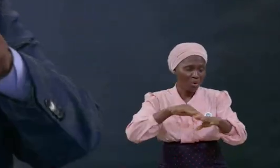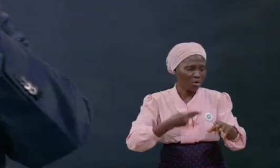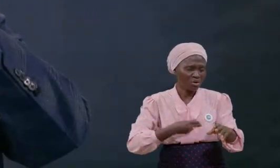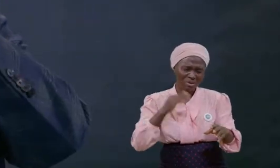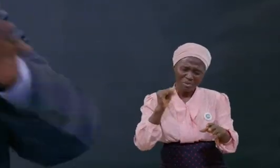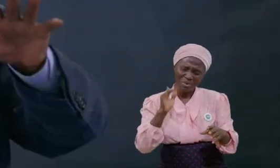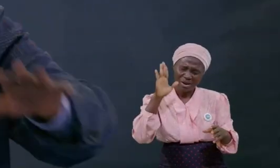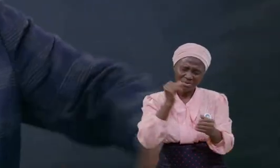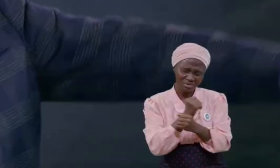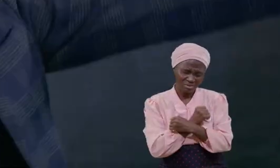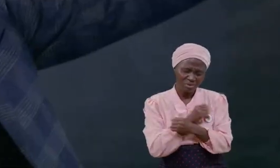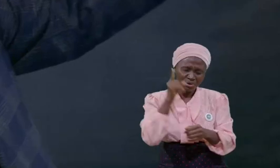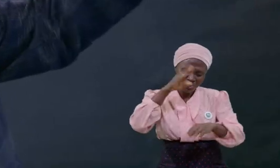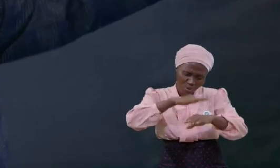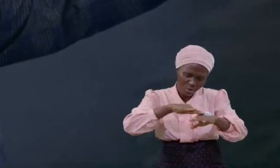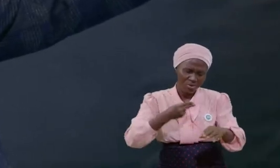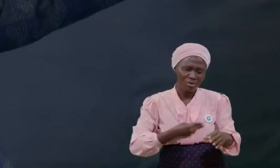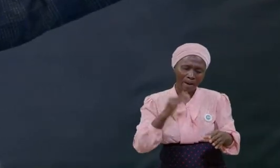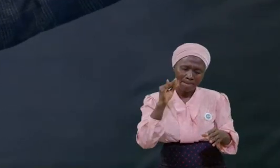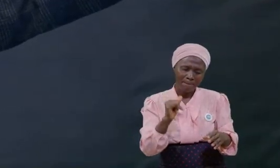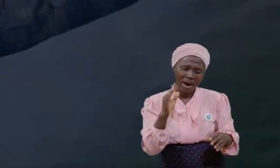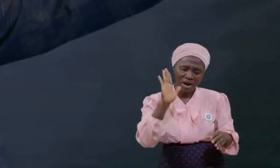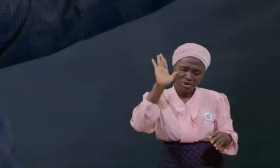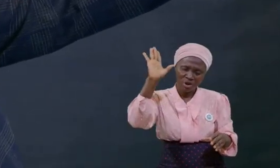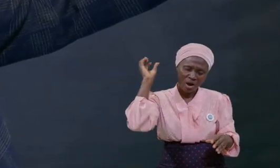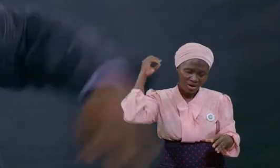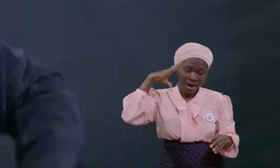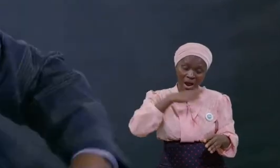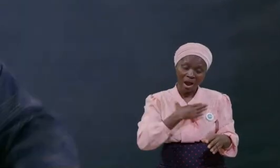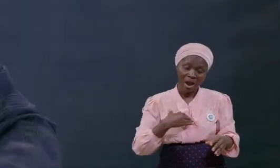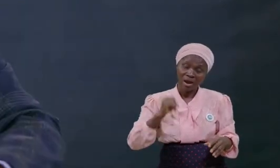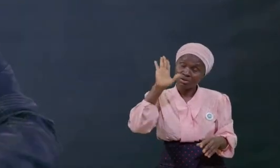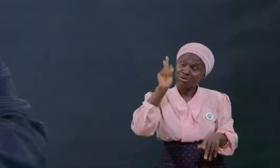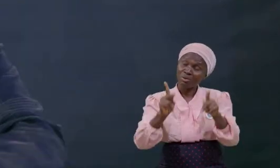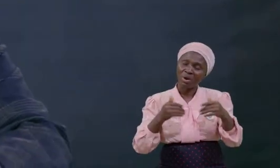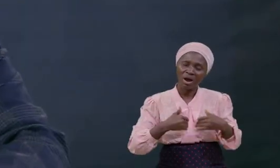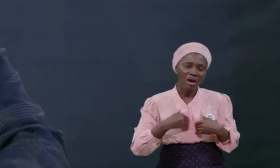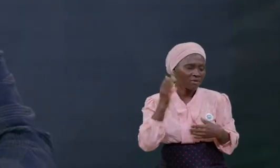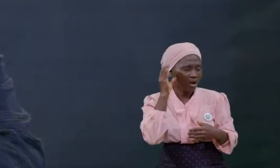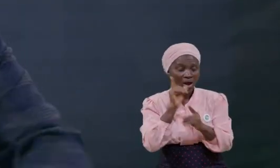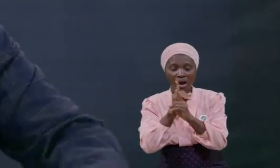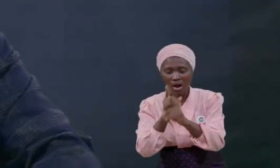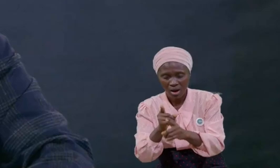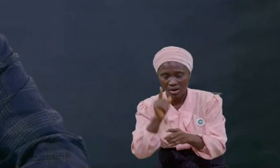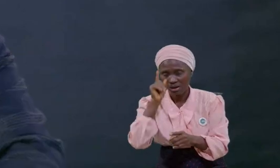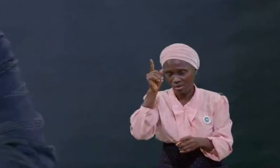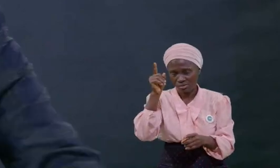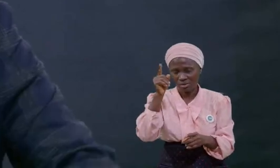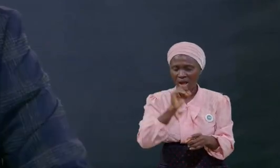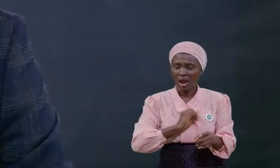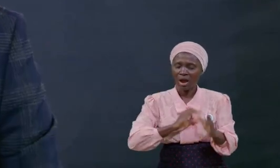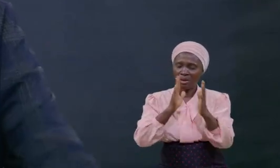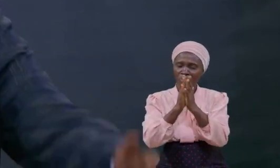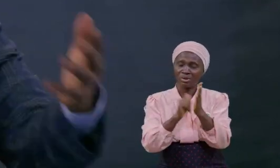ta grâce et ton peuple a répondu. Je prie Seigneur, convertis-les,